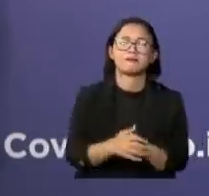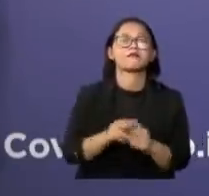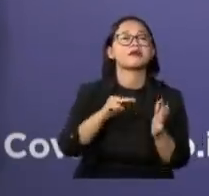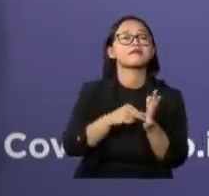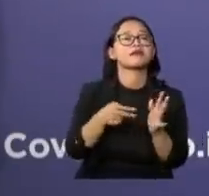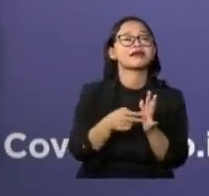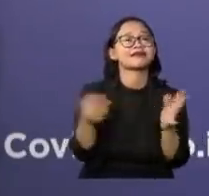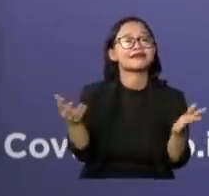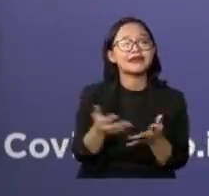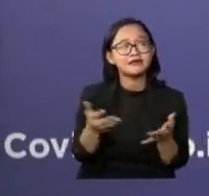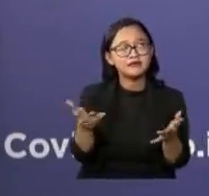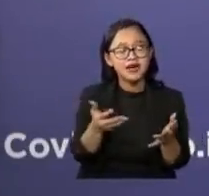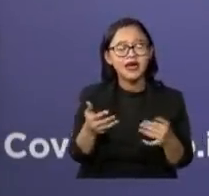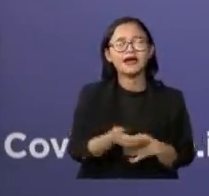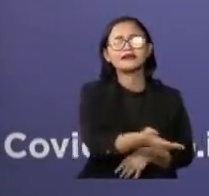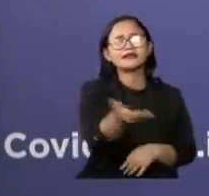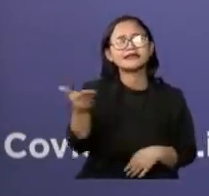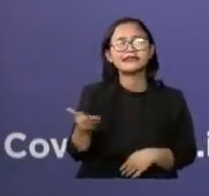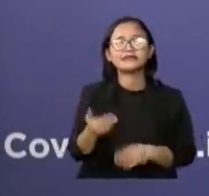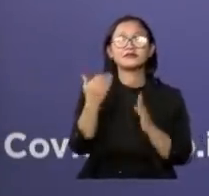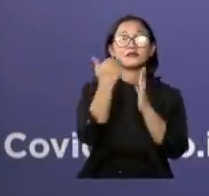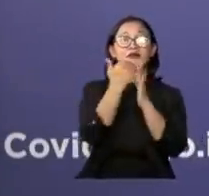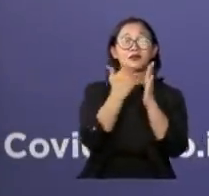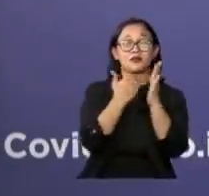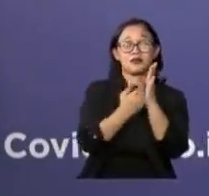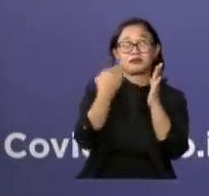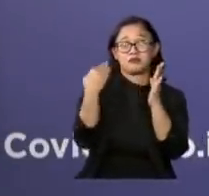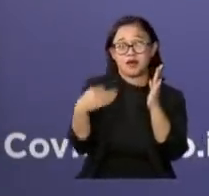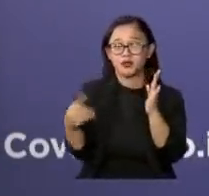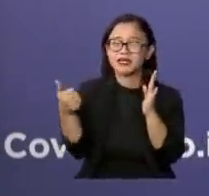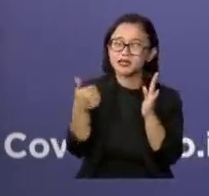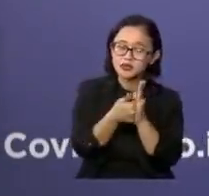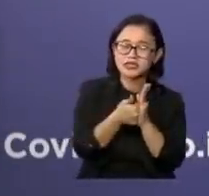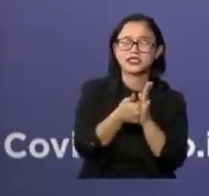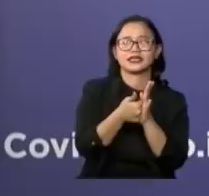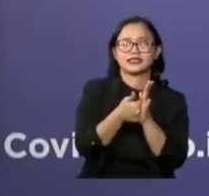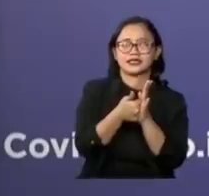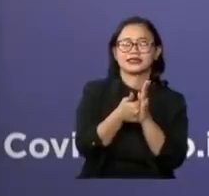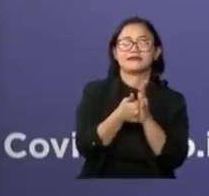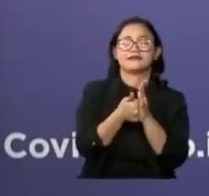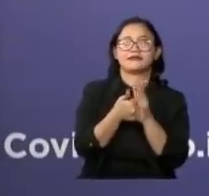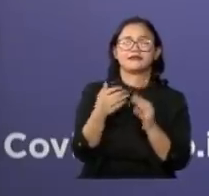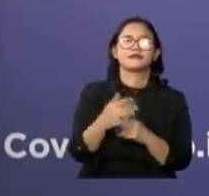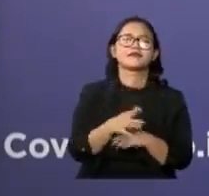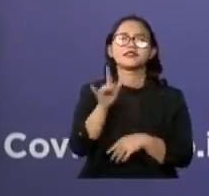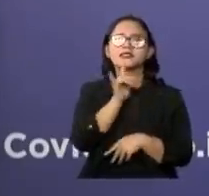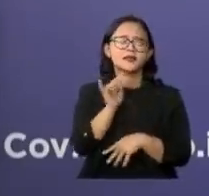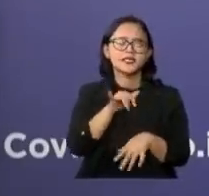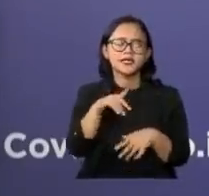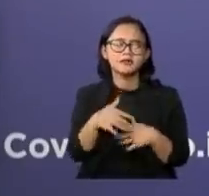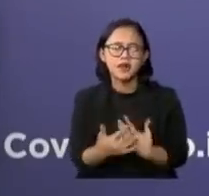terapkan kebiasaan-kebiasaan baru kita. Kita tidak boleh lagi